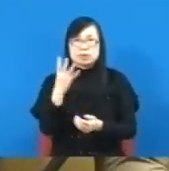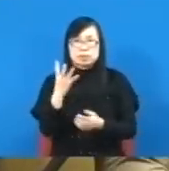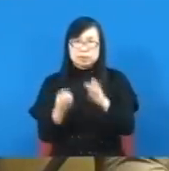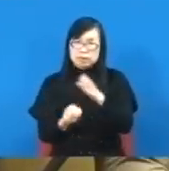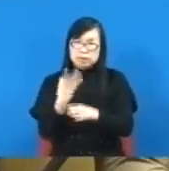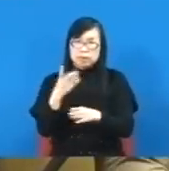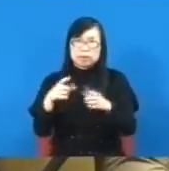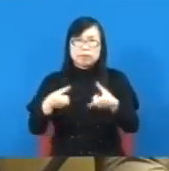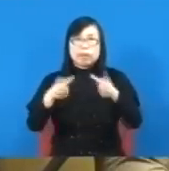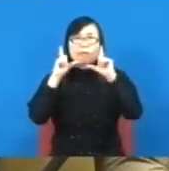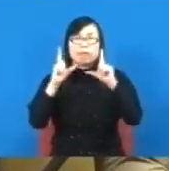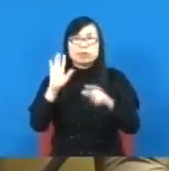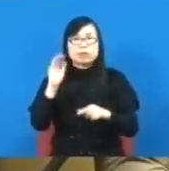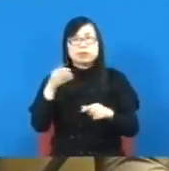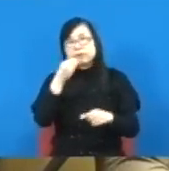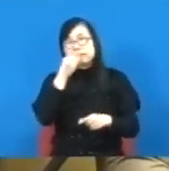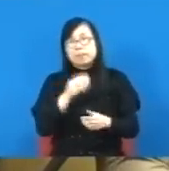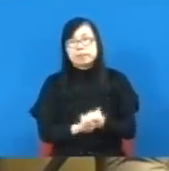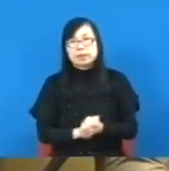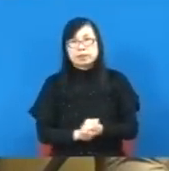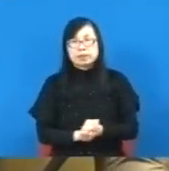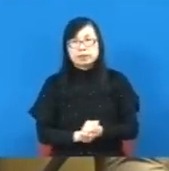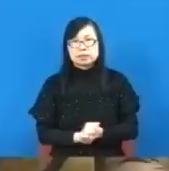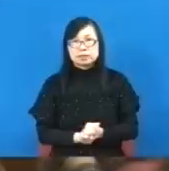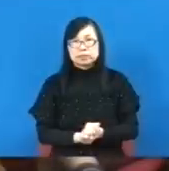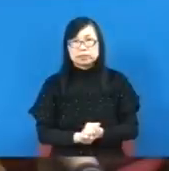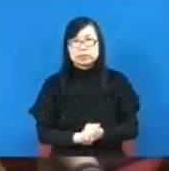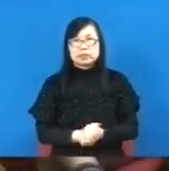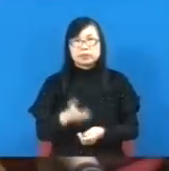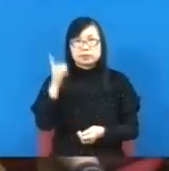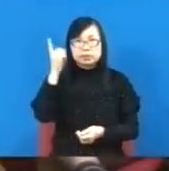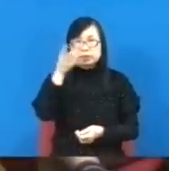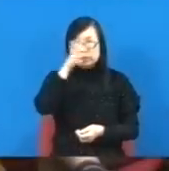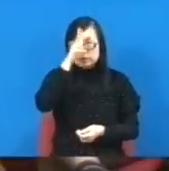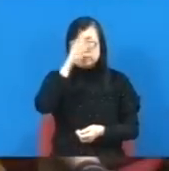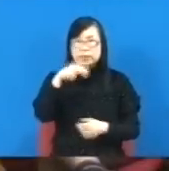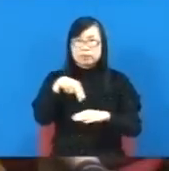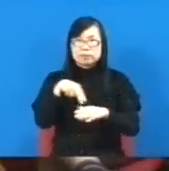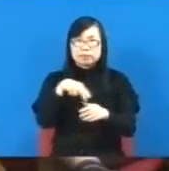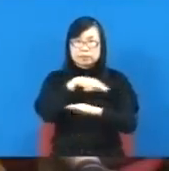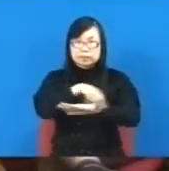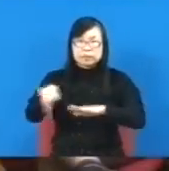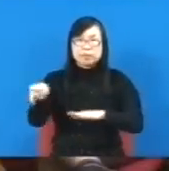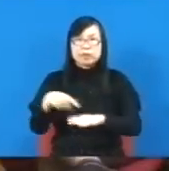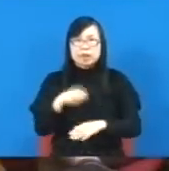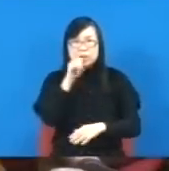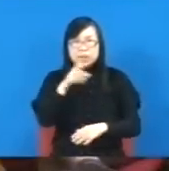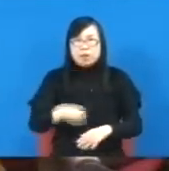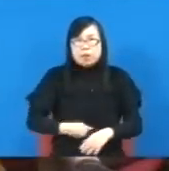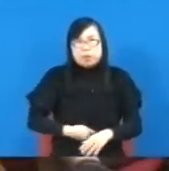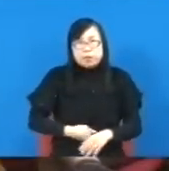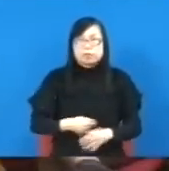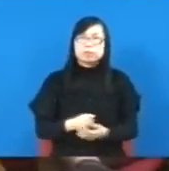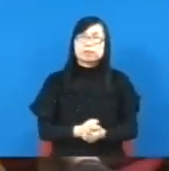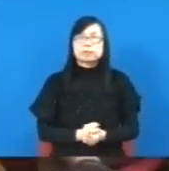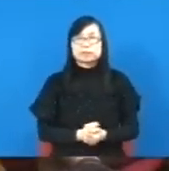一湯都有食得噶嘛， 哇！ 上有政策嘅，下有對策。 你講講起我有啲肚餓添。 唔係嗰陣時嗰啲碟係特別大